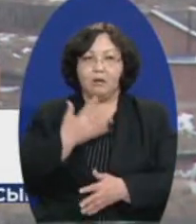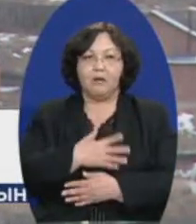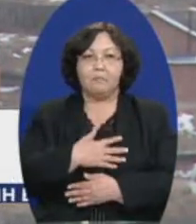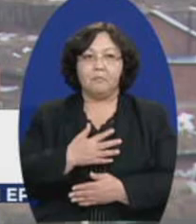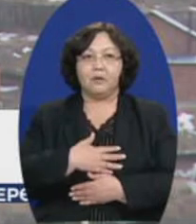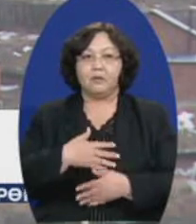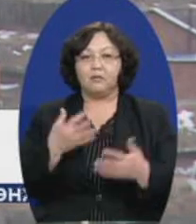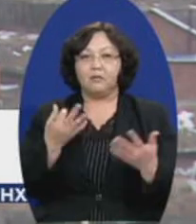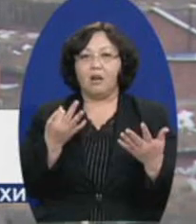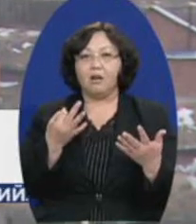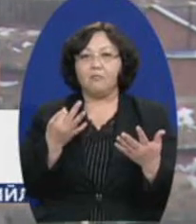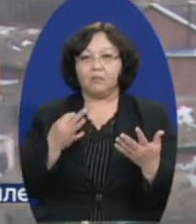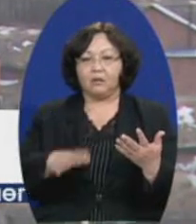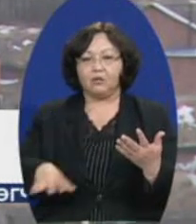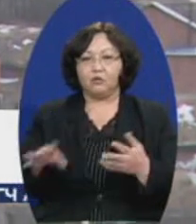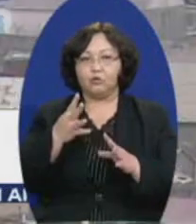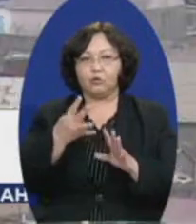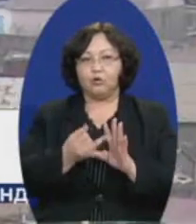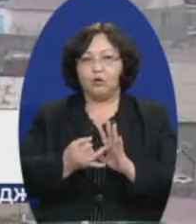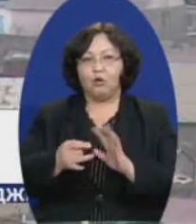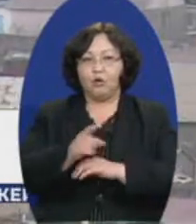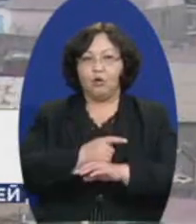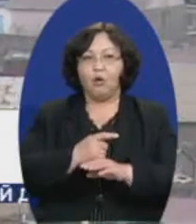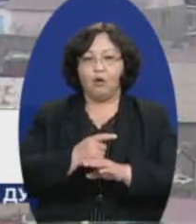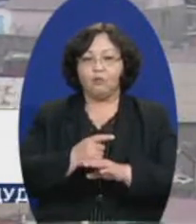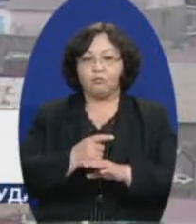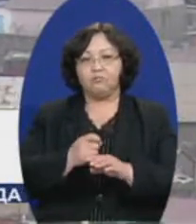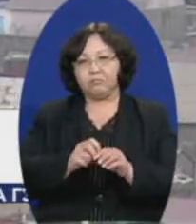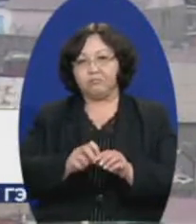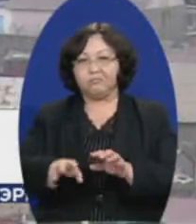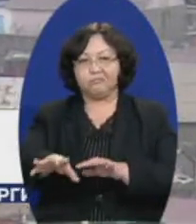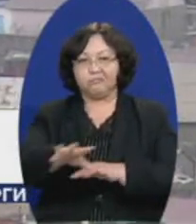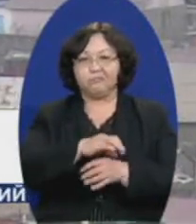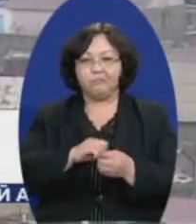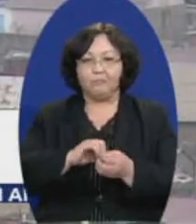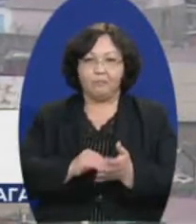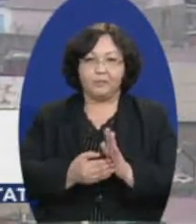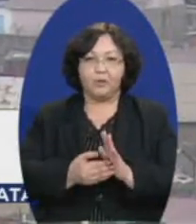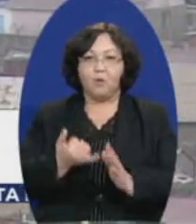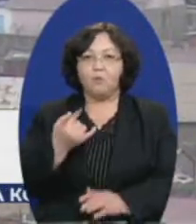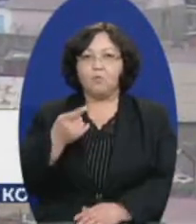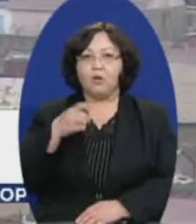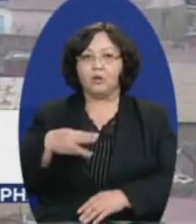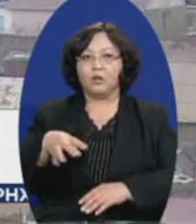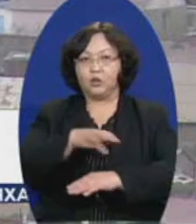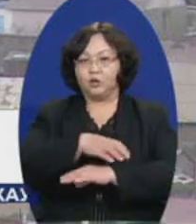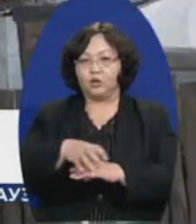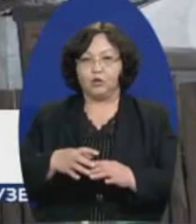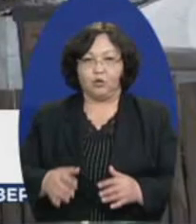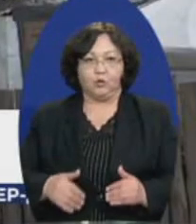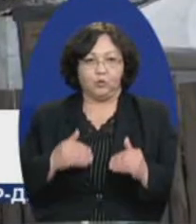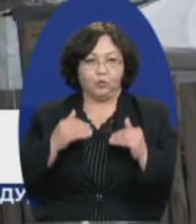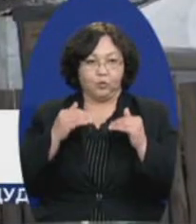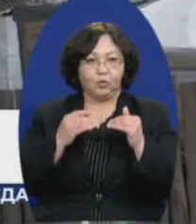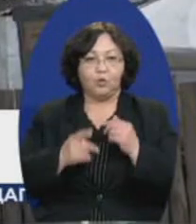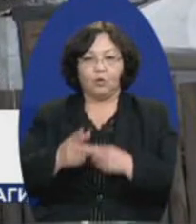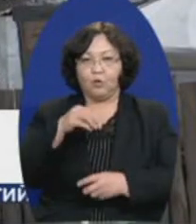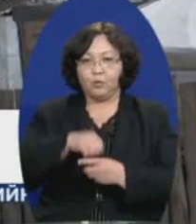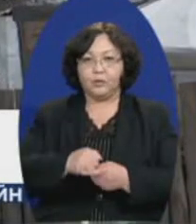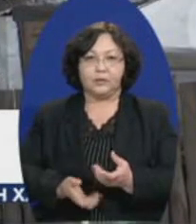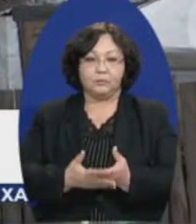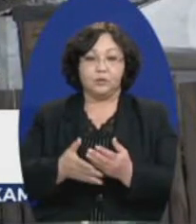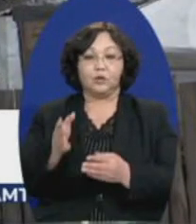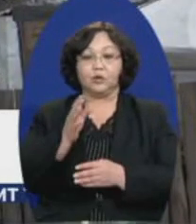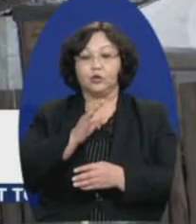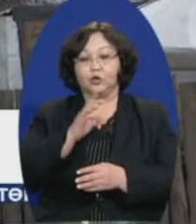нүүж хороолол 6 дэд төв 2 хотын төвтэй байхаар төлөвлөсөн. Үүний нэг нь нийслэлийн гэр хорооллыг хөгжүүлэх хөрөнгө оруулалтыг дэмжих зорилготой